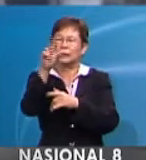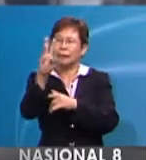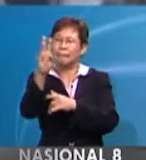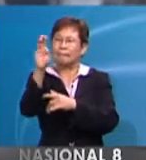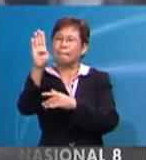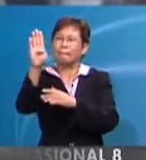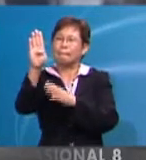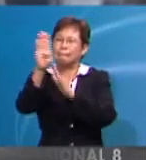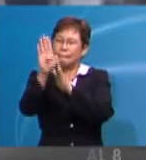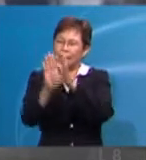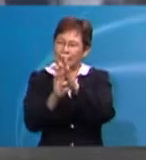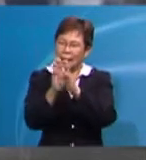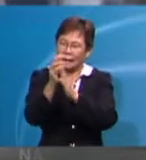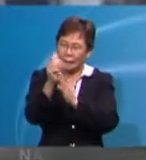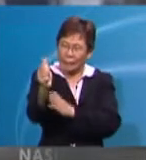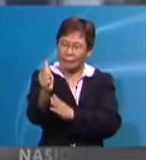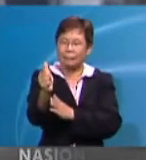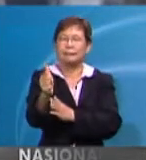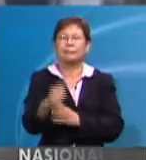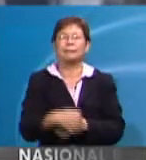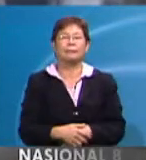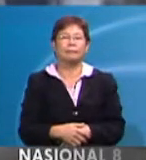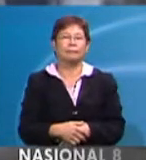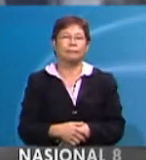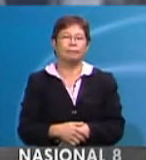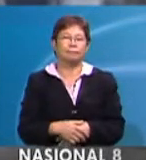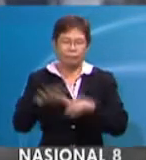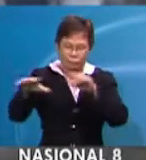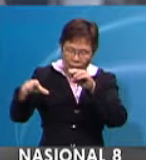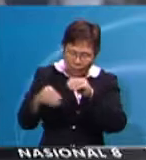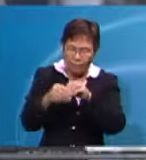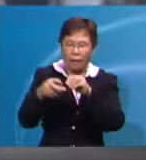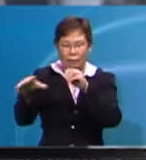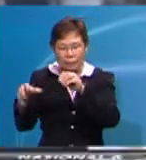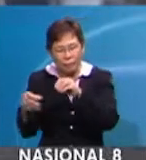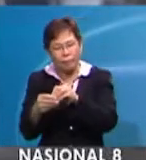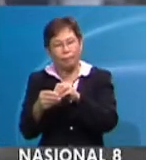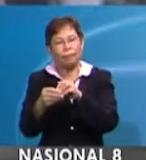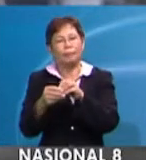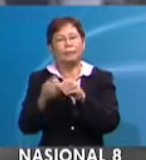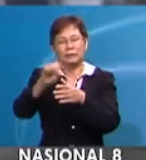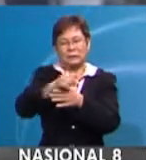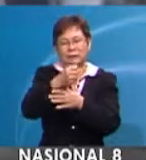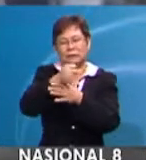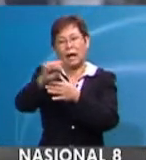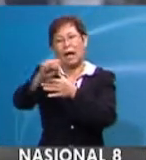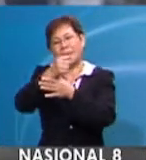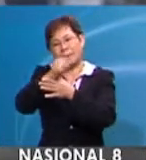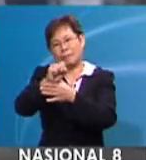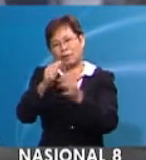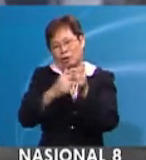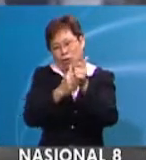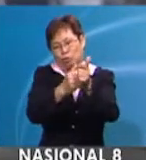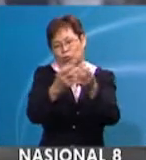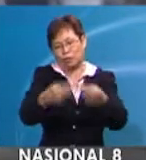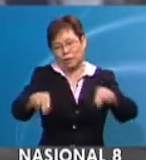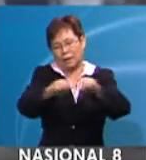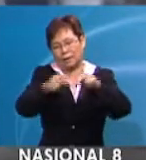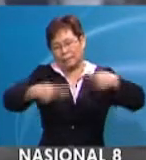ialah hasil tambahan equity ikut pada nilai